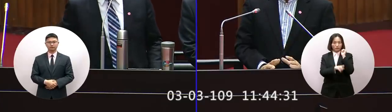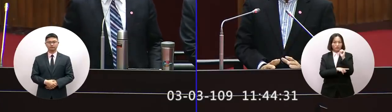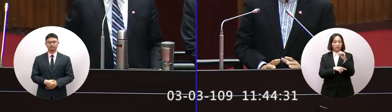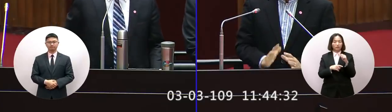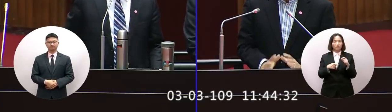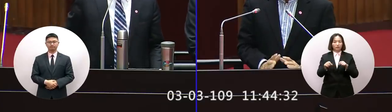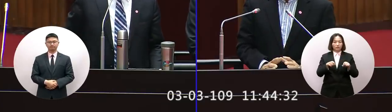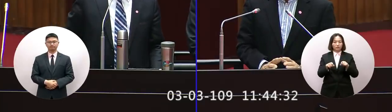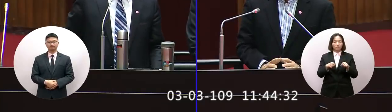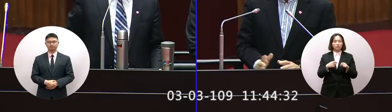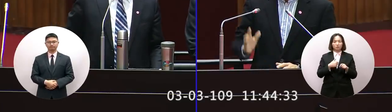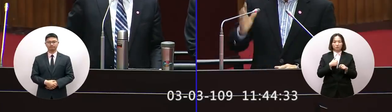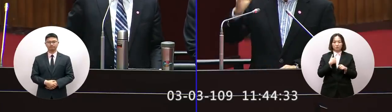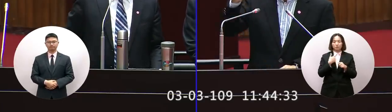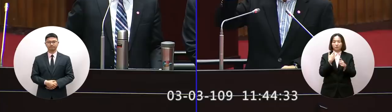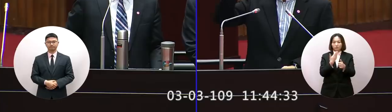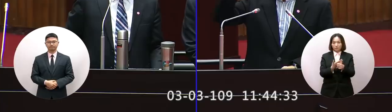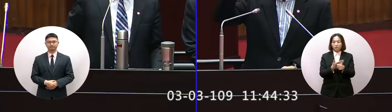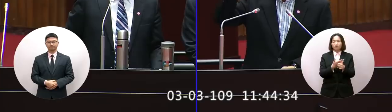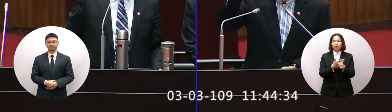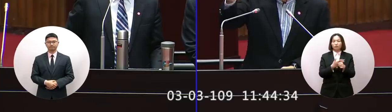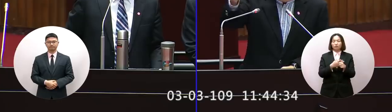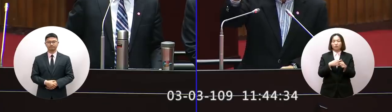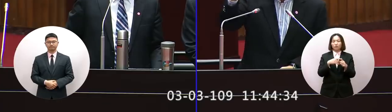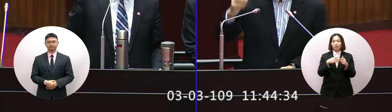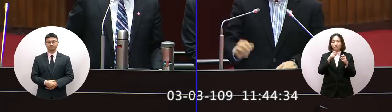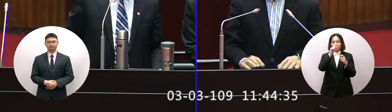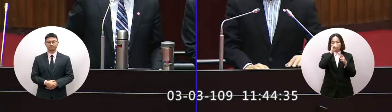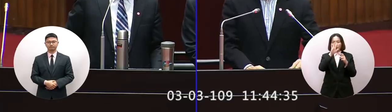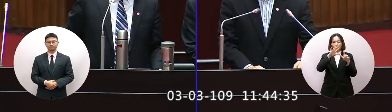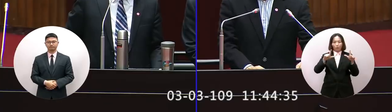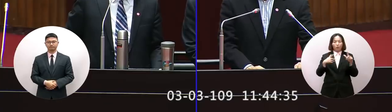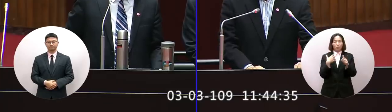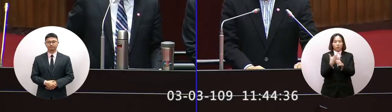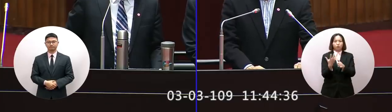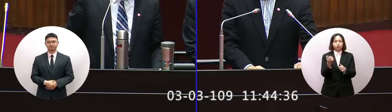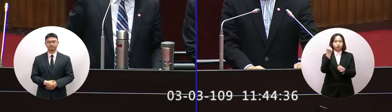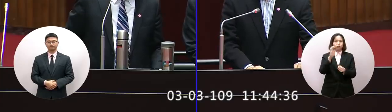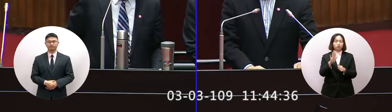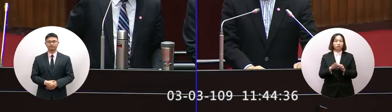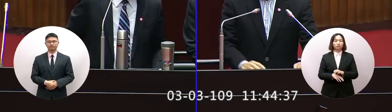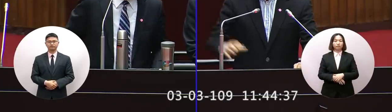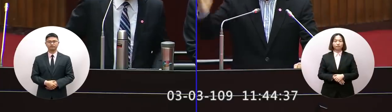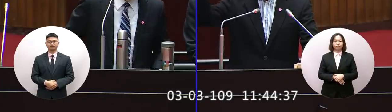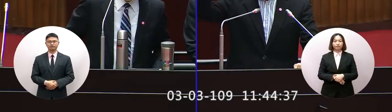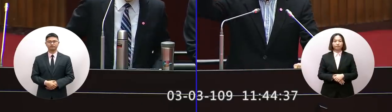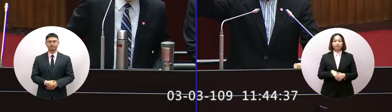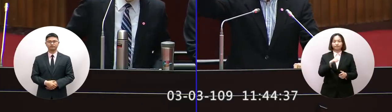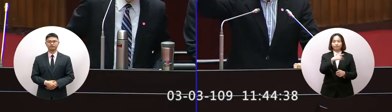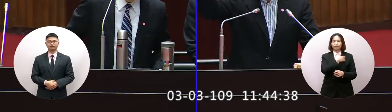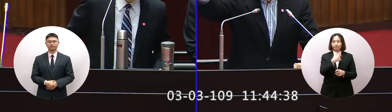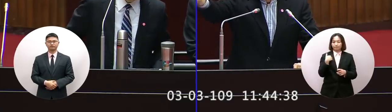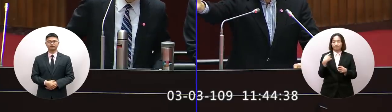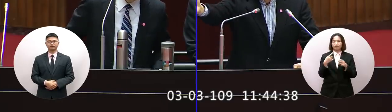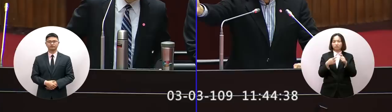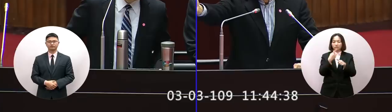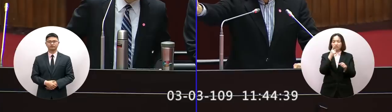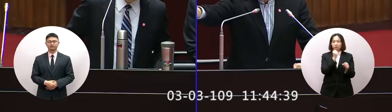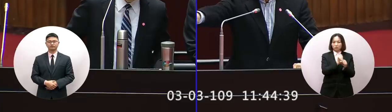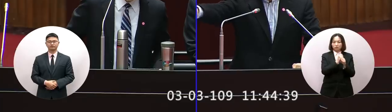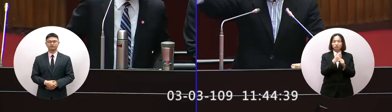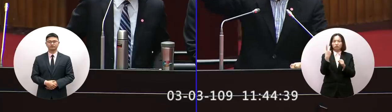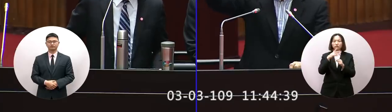案老實講是給你們很大的權利你們可以先展後座